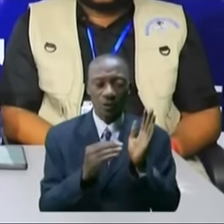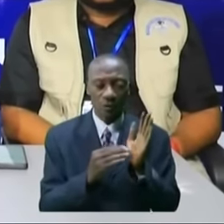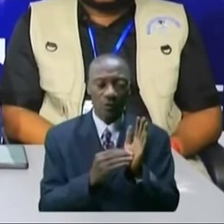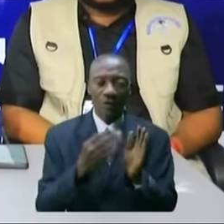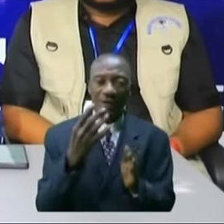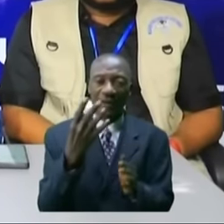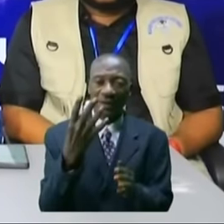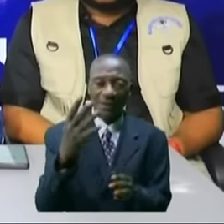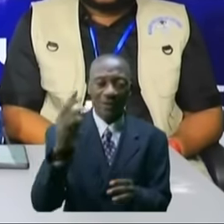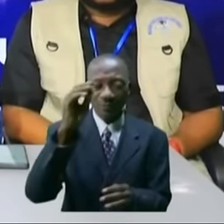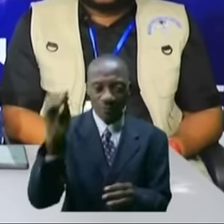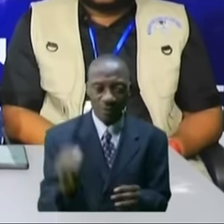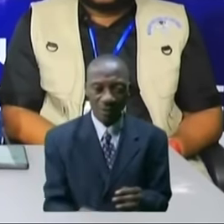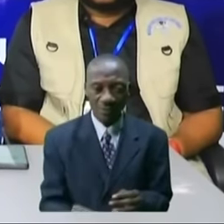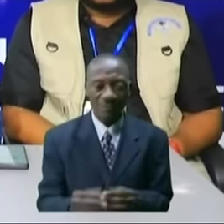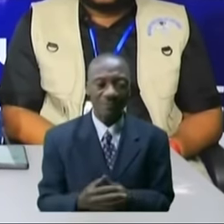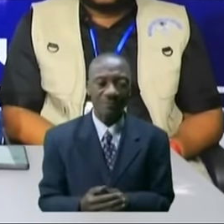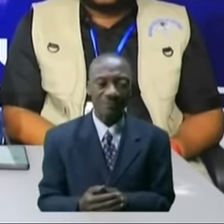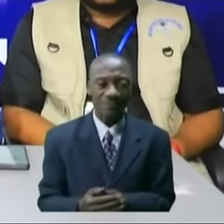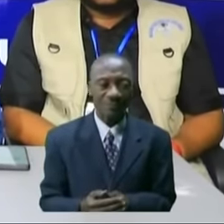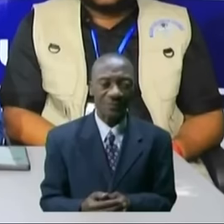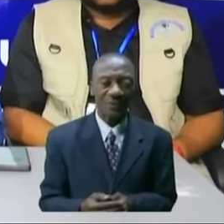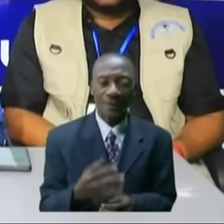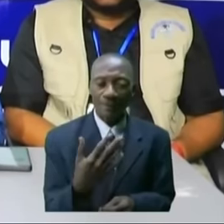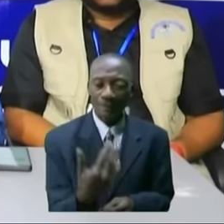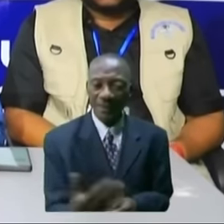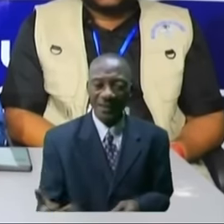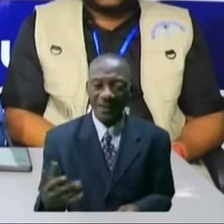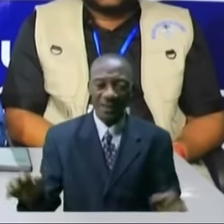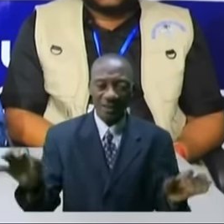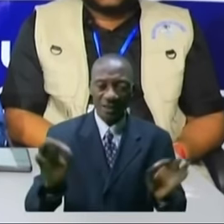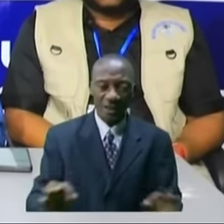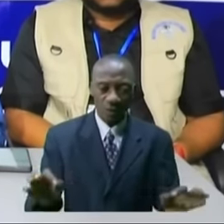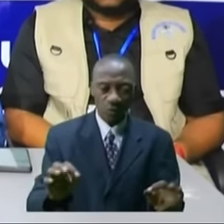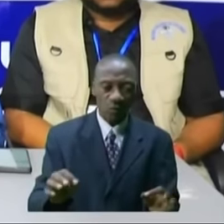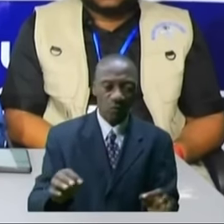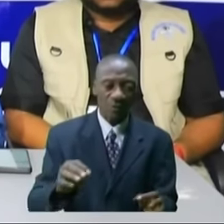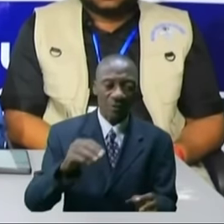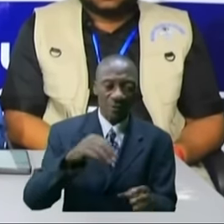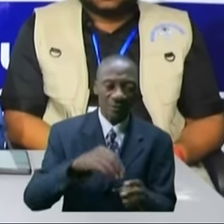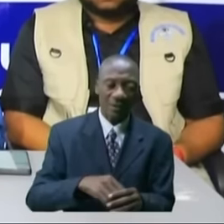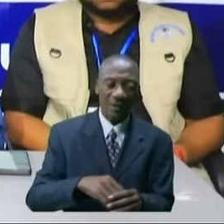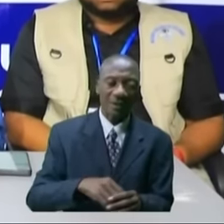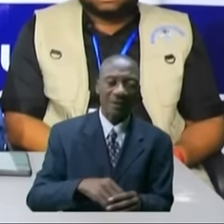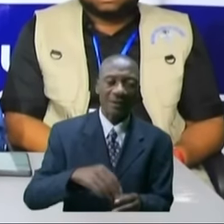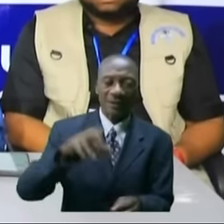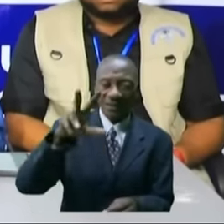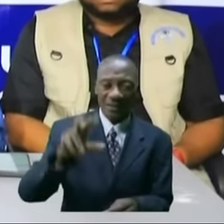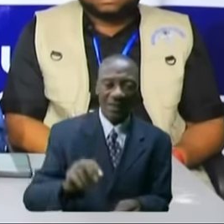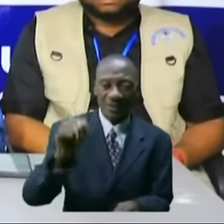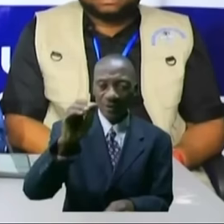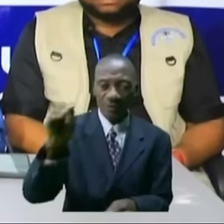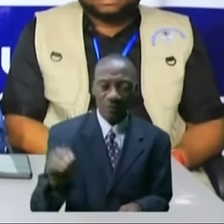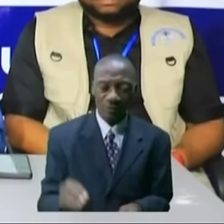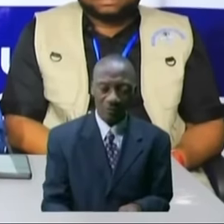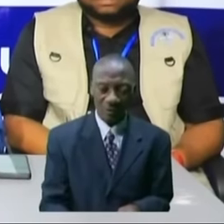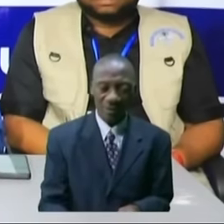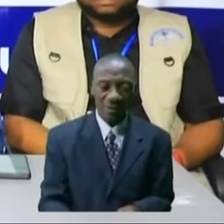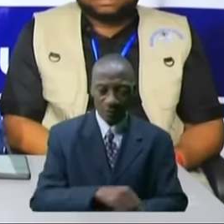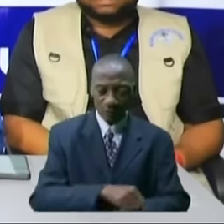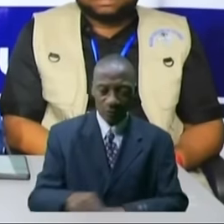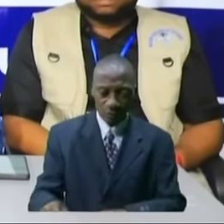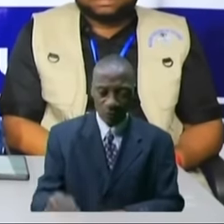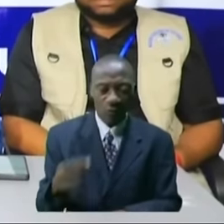95%. L'absence de matériel dans 30% des bureaux observés à